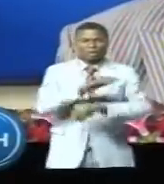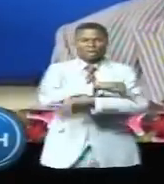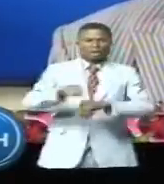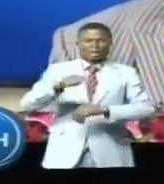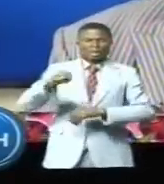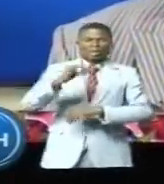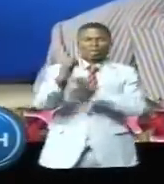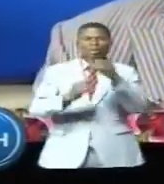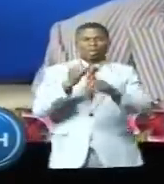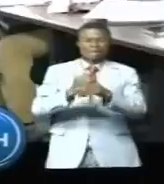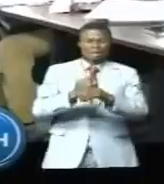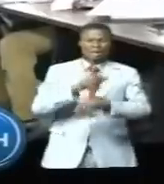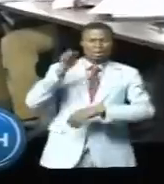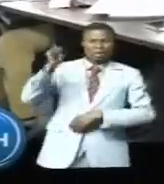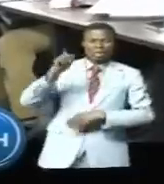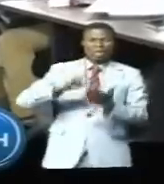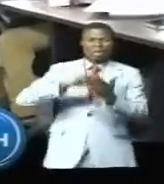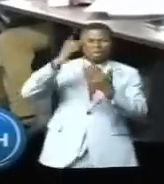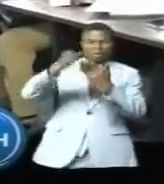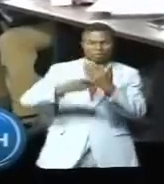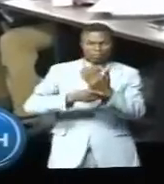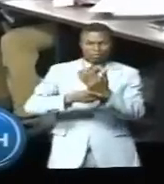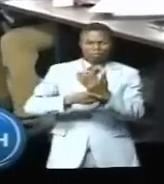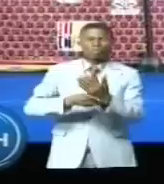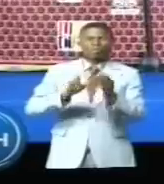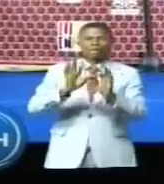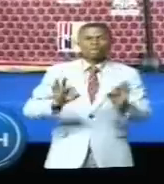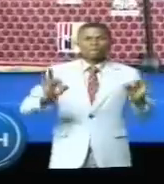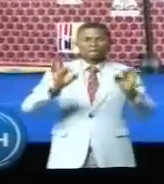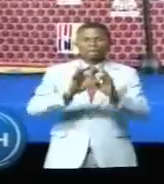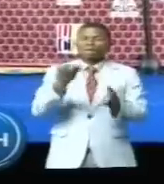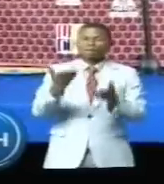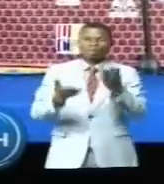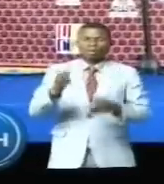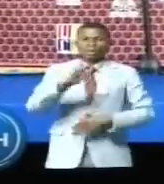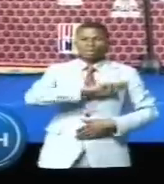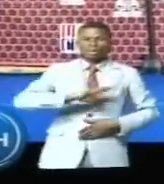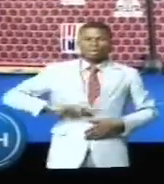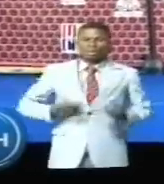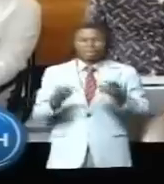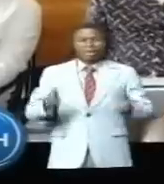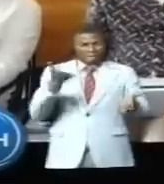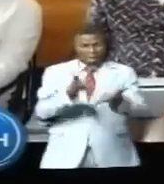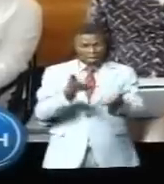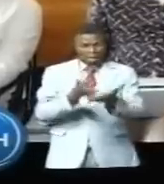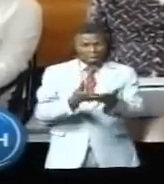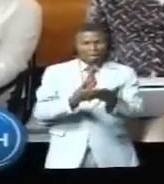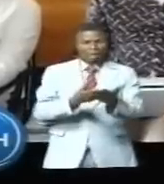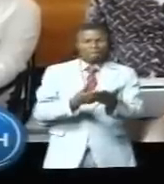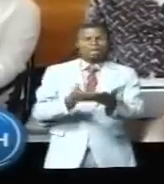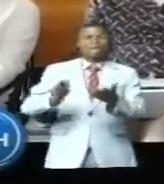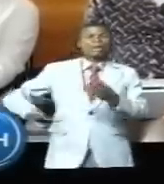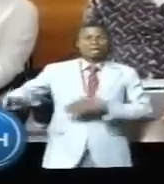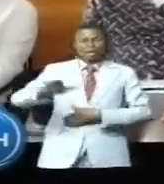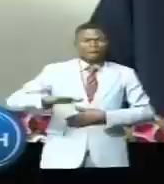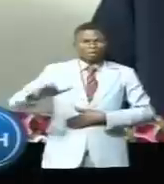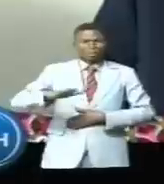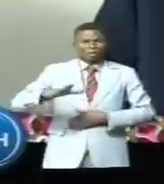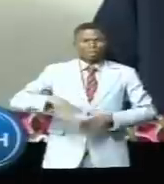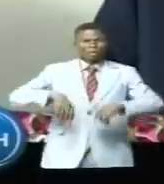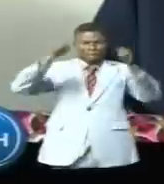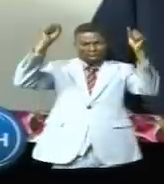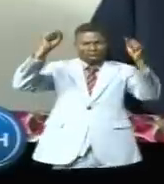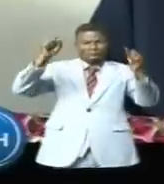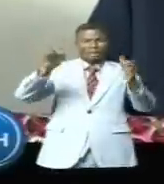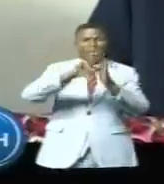judiciaire internationale. Un bilan pour le moins mitigé, même si la RDC figure parmi les États qui ont ratifié les traités de